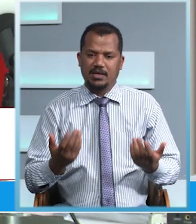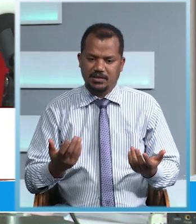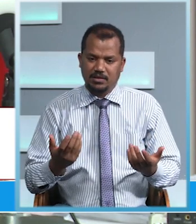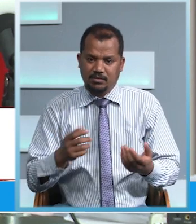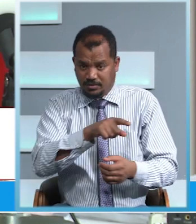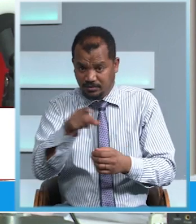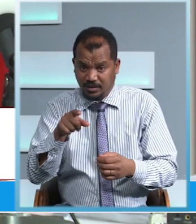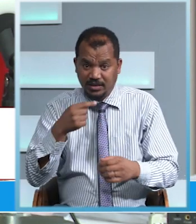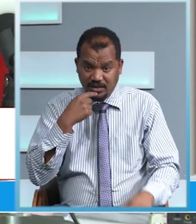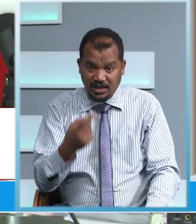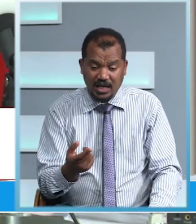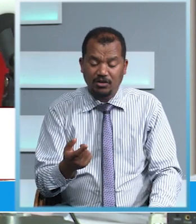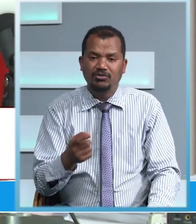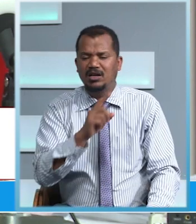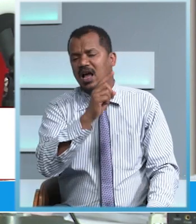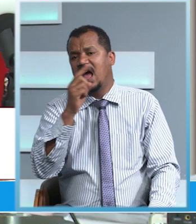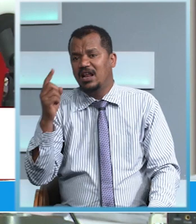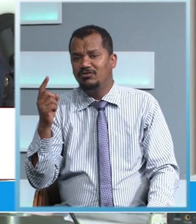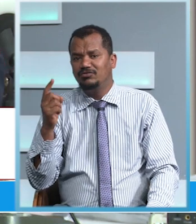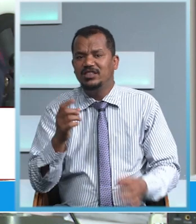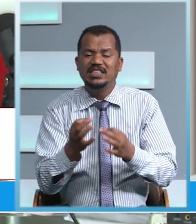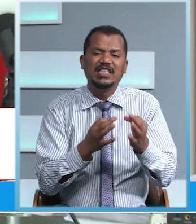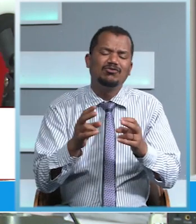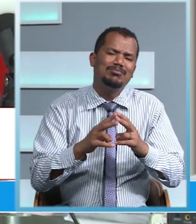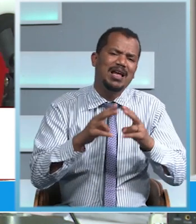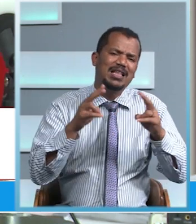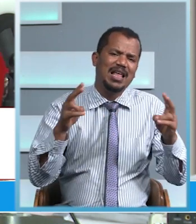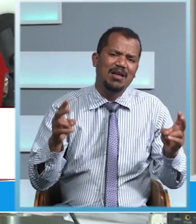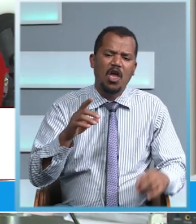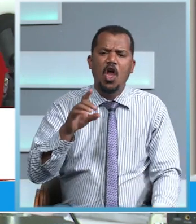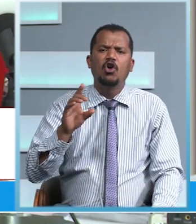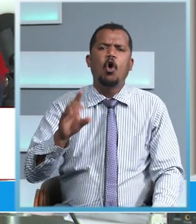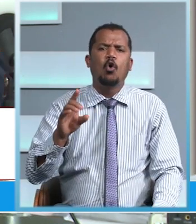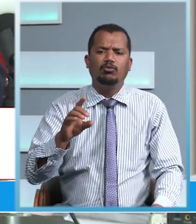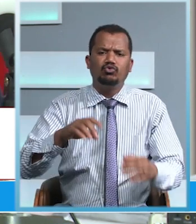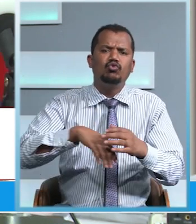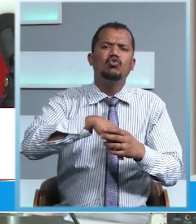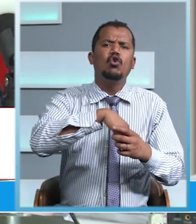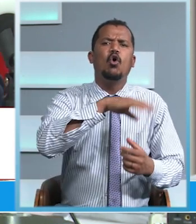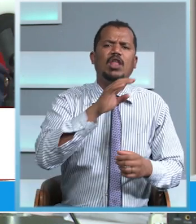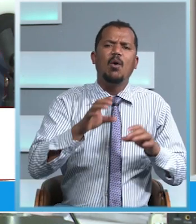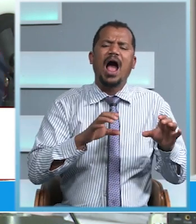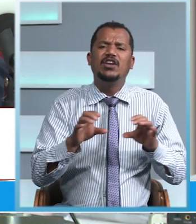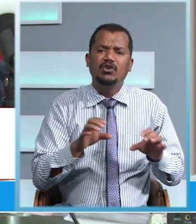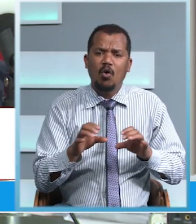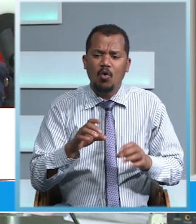አለን እናንተ እንዳነሳችሁት አንዳንዶቹ እንደውም ሲገልጹ በጣም በቃ ከኮሚሽኑ የወጣ ነገር አድርጎ